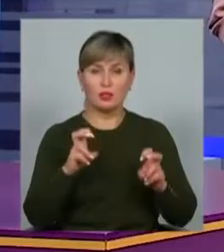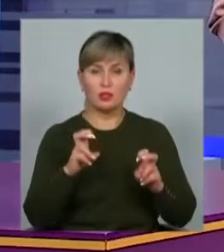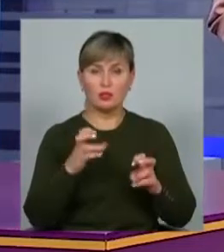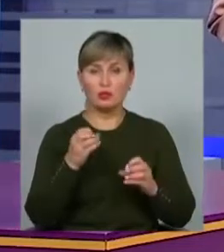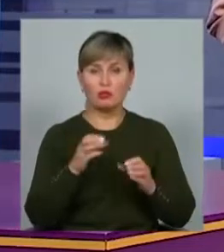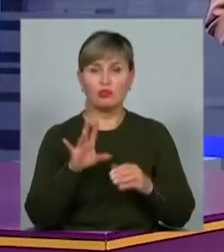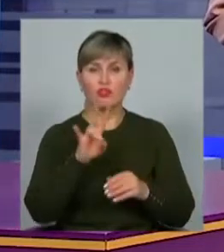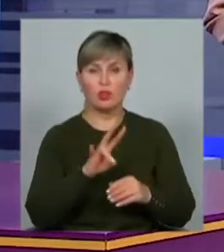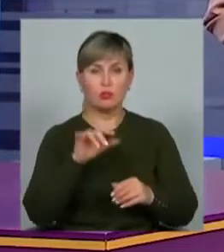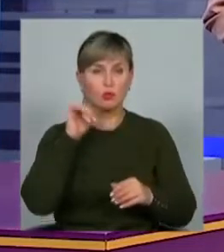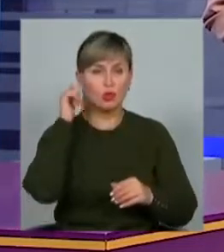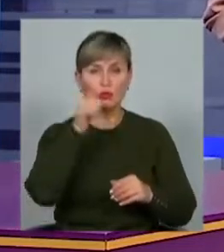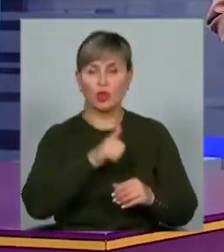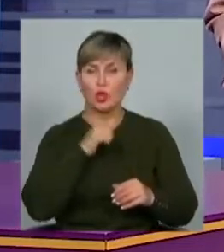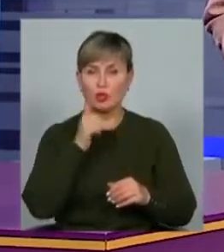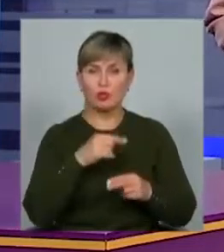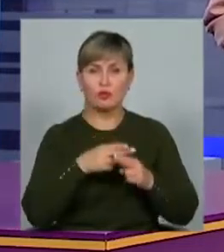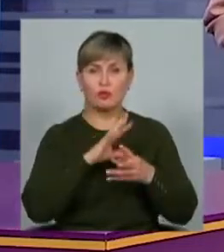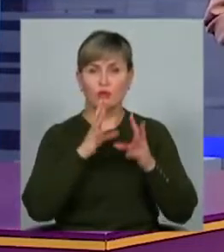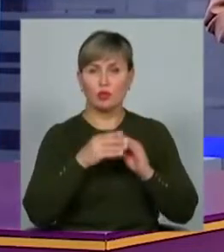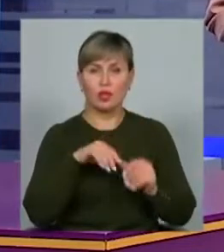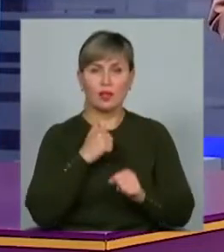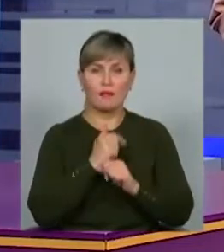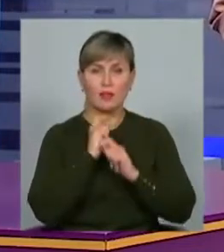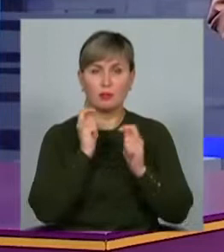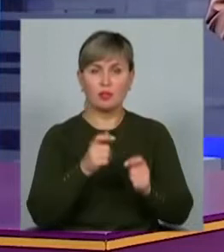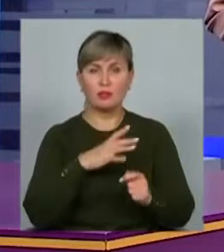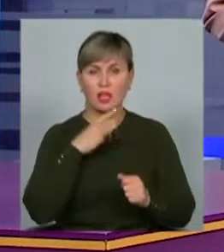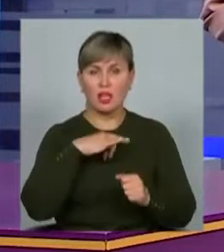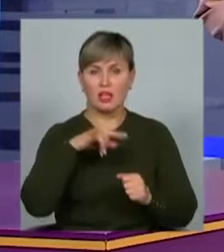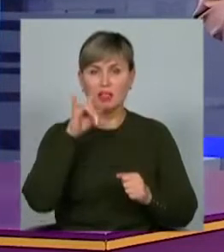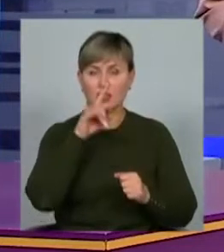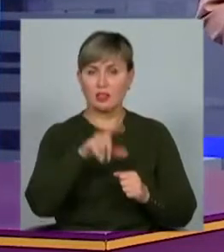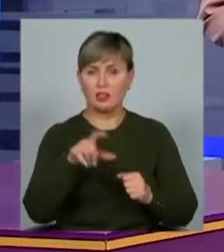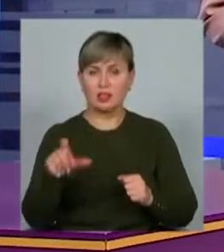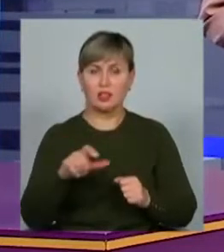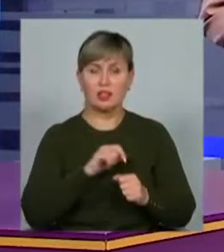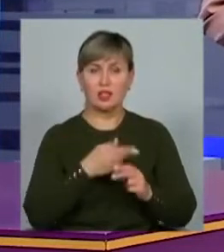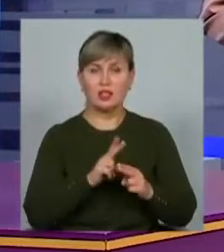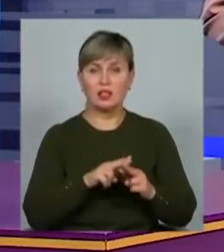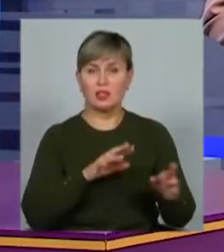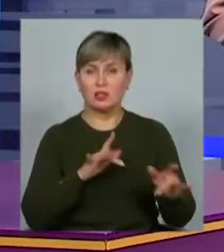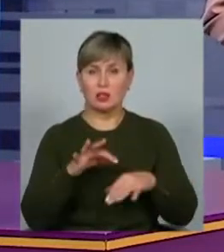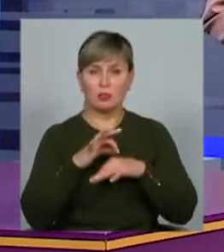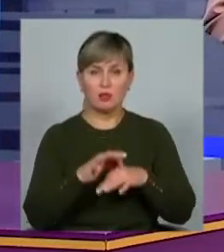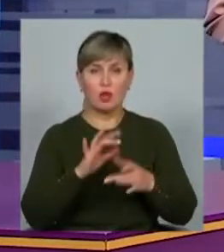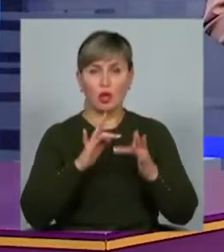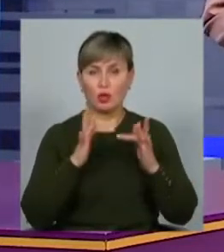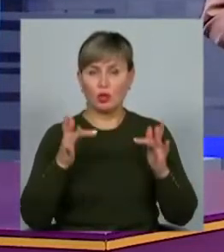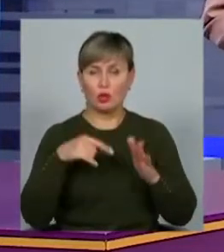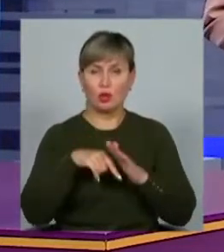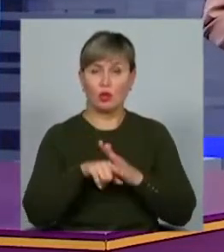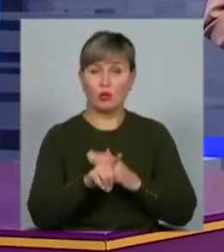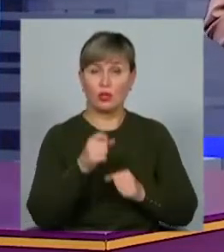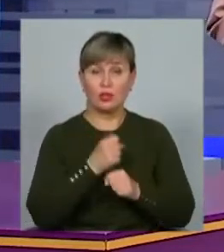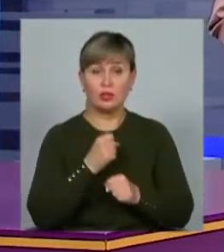еще в ноябре прошлого года. В итоге главный приз достался казахстанским трюкачам. Сама церемония прошла онлайн, а статуэтку